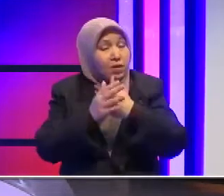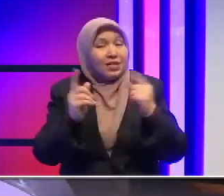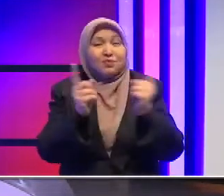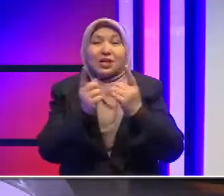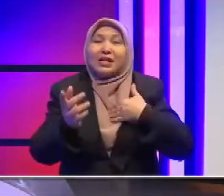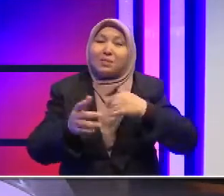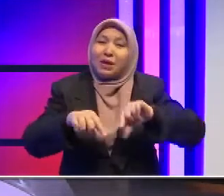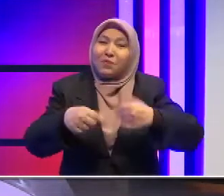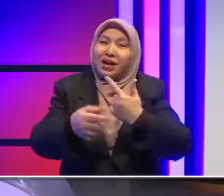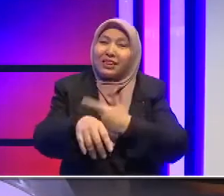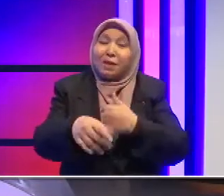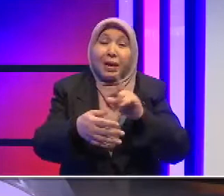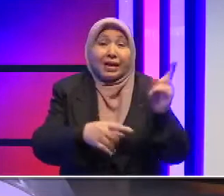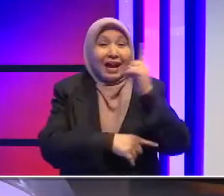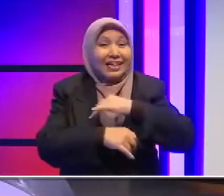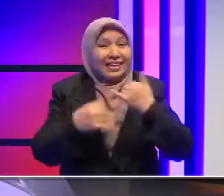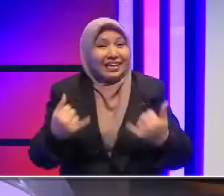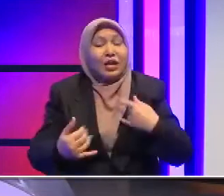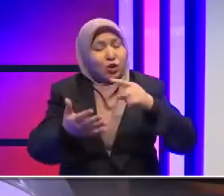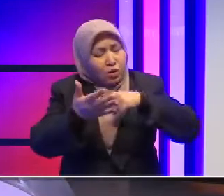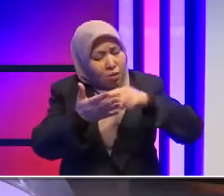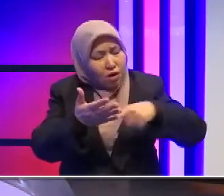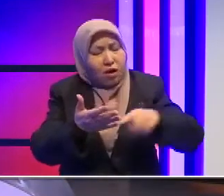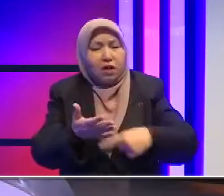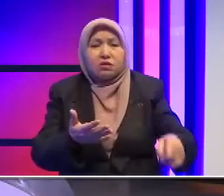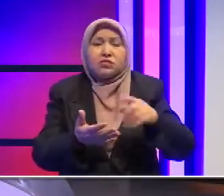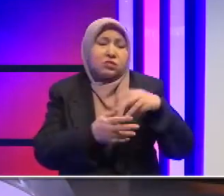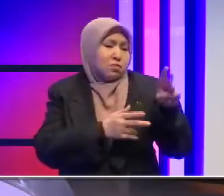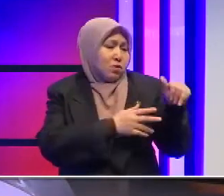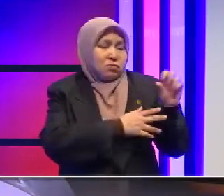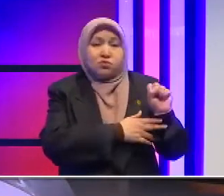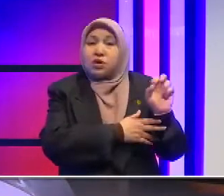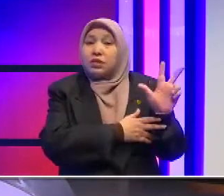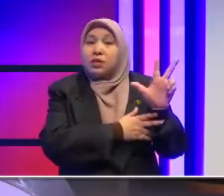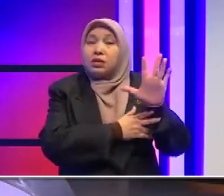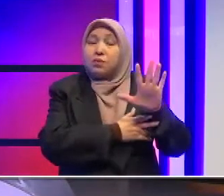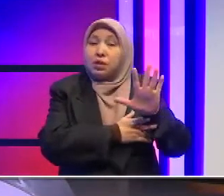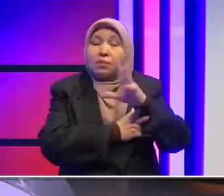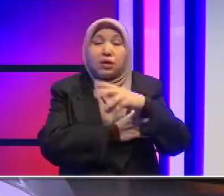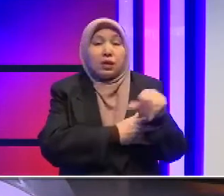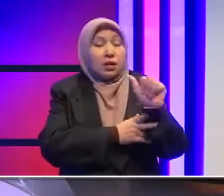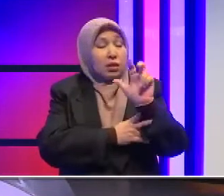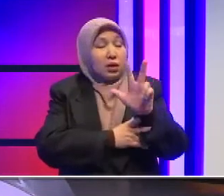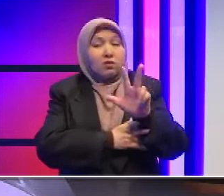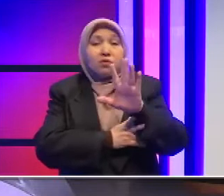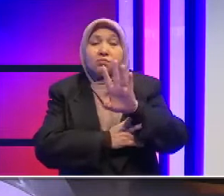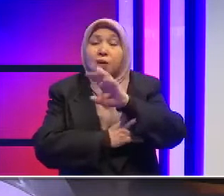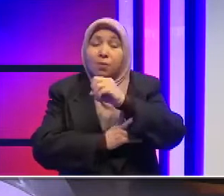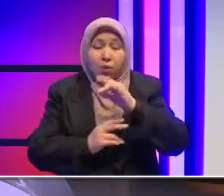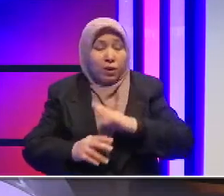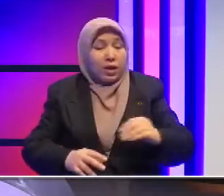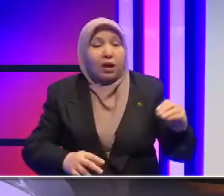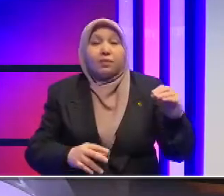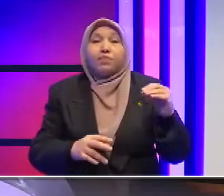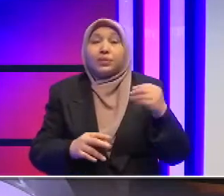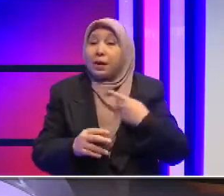faham amal pada hari ini. Kita mengulang kaji halaman 335 hingga 340 dan kita bertuah pada hari ini